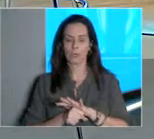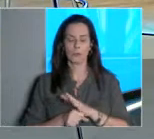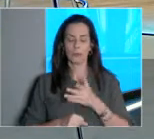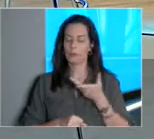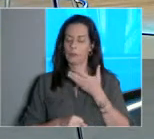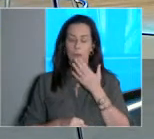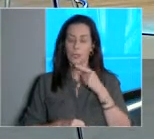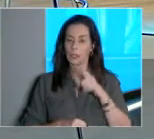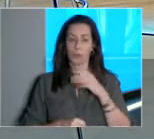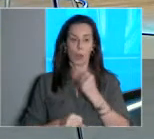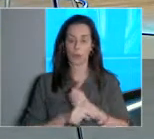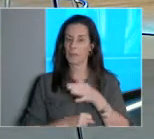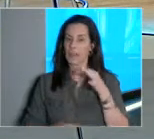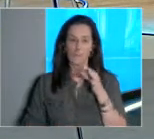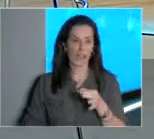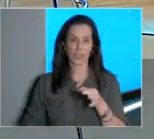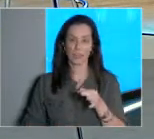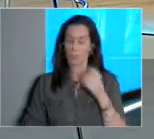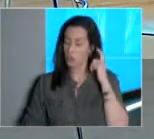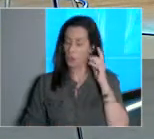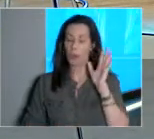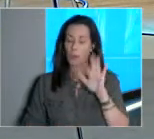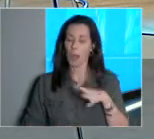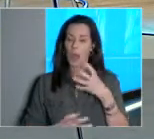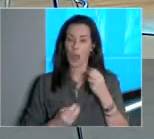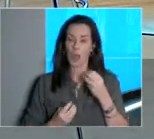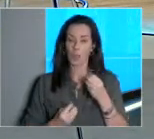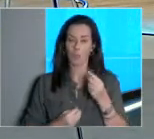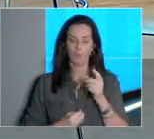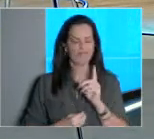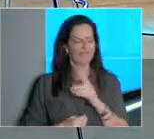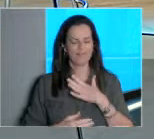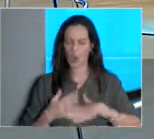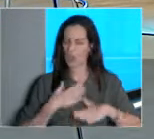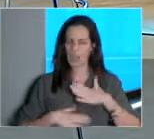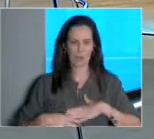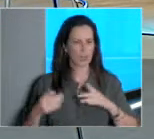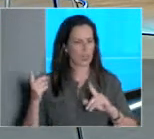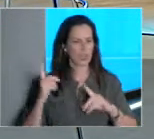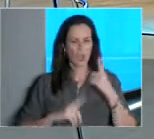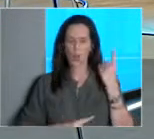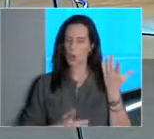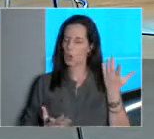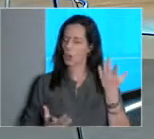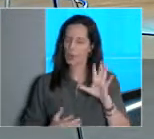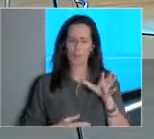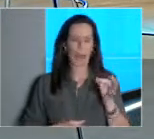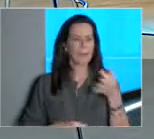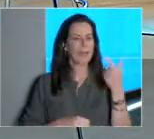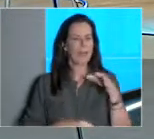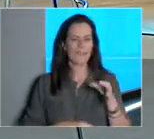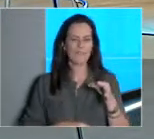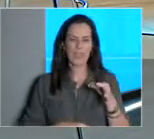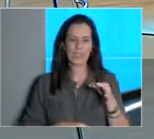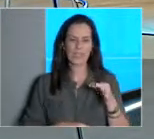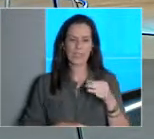הישראלים בעין נפה נמשכת. שמענו כמובן הרבה מאוד דיווחים לא סימפטיים על כל מה שקורה באותו אי הוללות